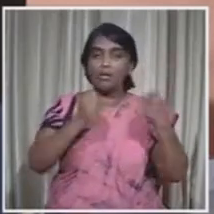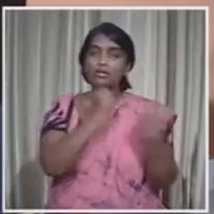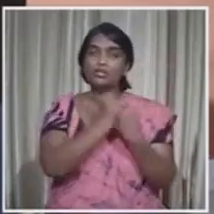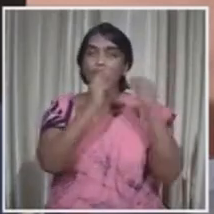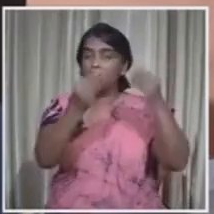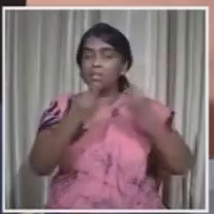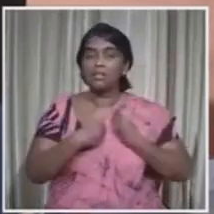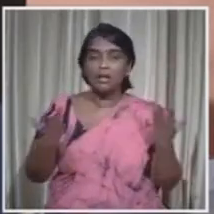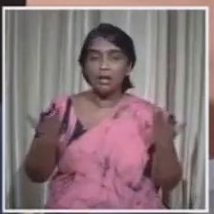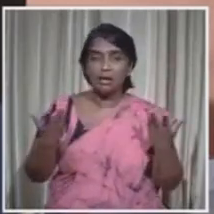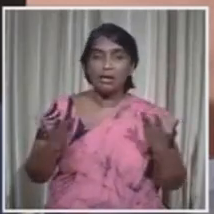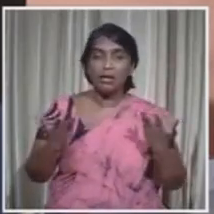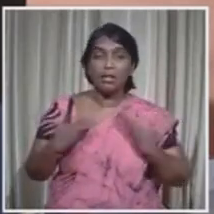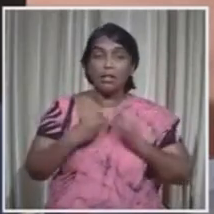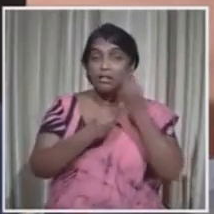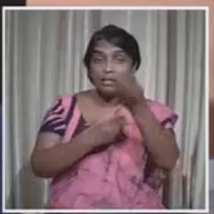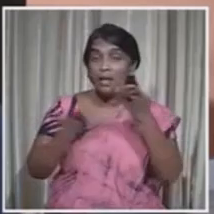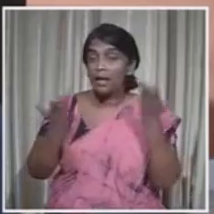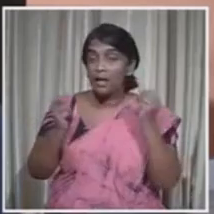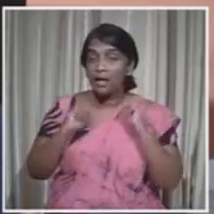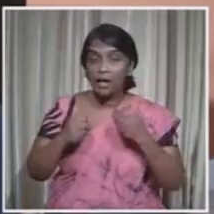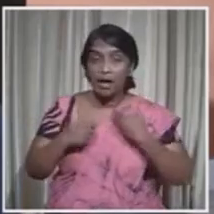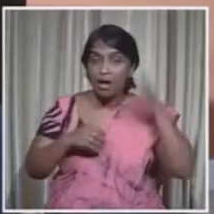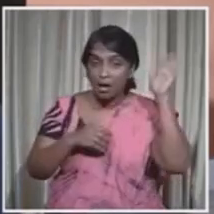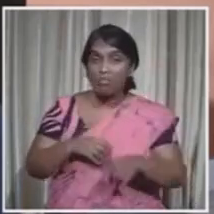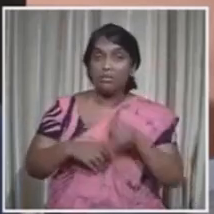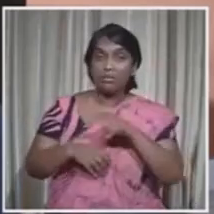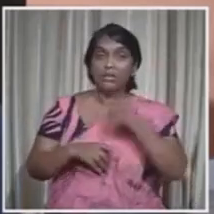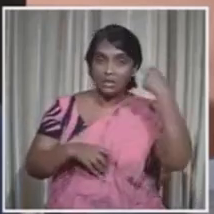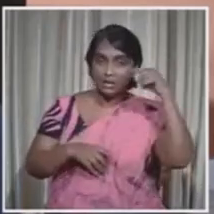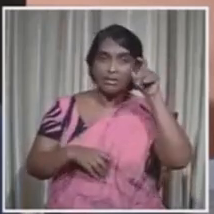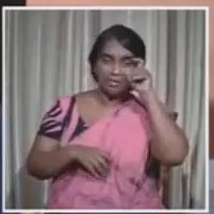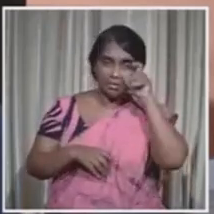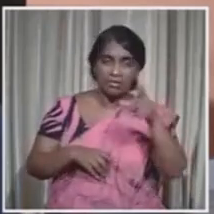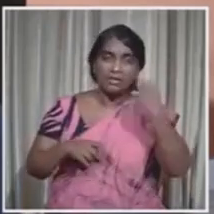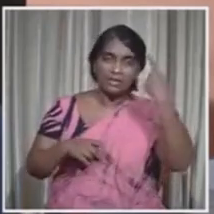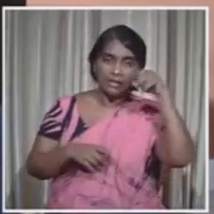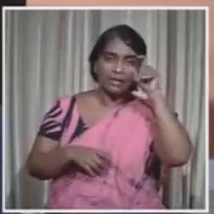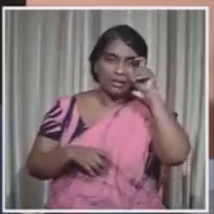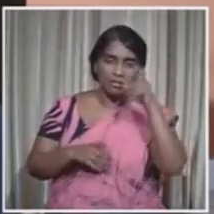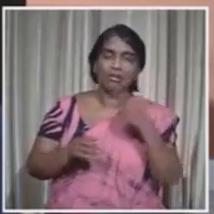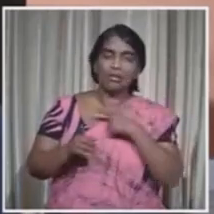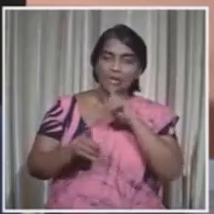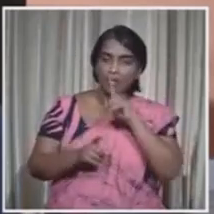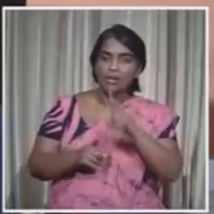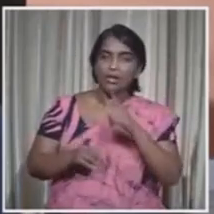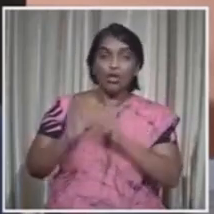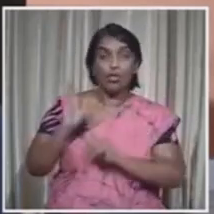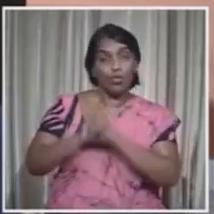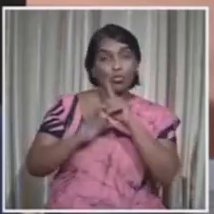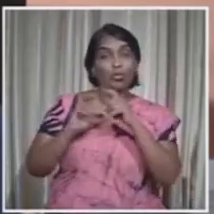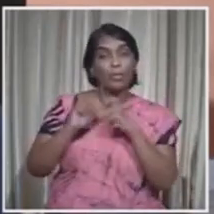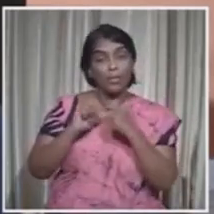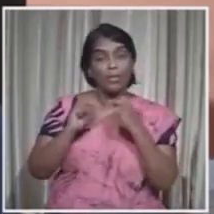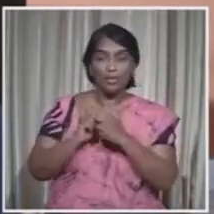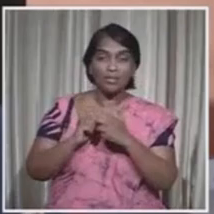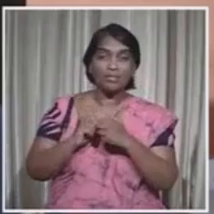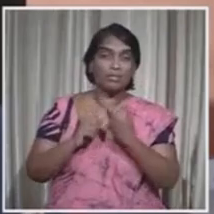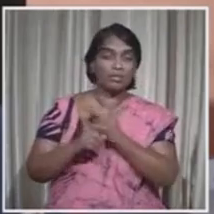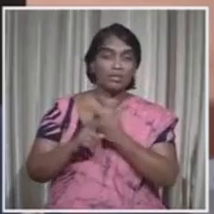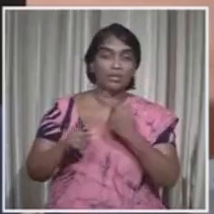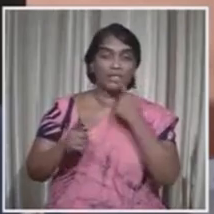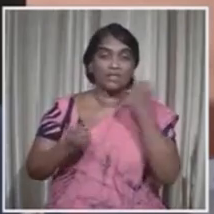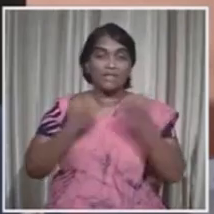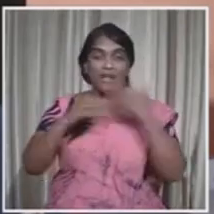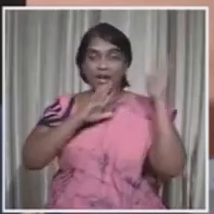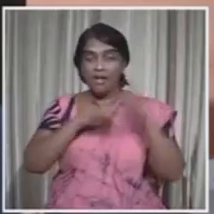නැත්ද කියලා. දෙන්නේ නැත්තේ මොකද අපි ආපහු ගමන් එතන ඊයේ දැක්කනේ. ඊයේ දැක්කා අපි දිගින් දිගටම කියනවා උතුරේ මෙහෙම වෙනවා අරම වෙනවා වයිට් වෑන් එනවා